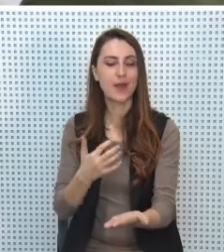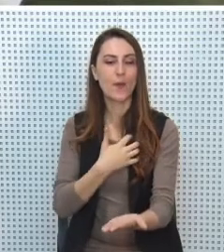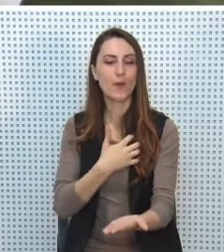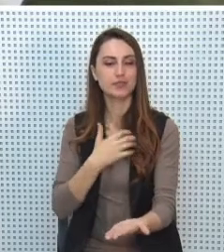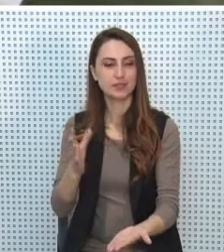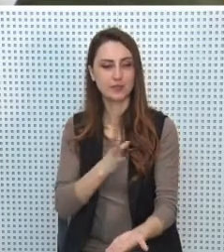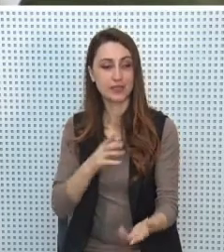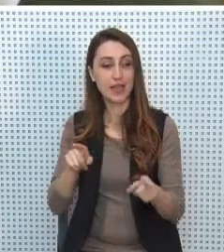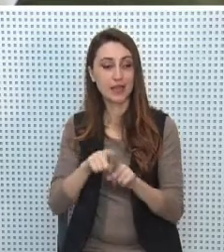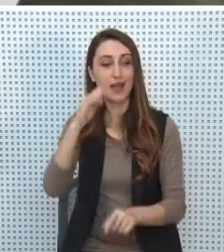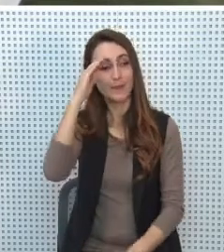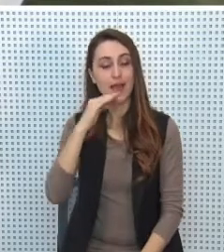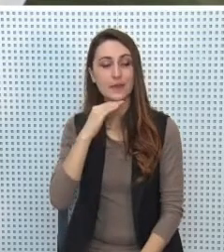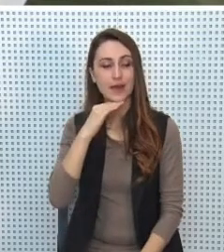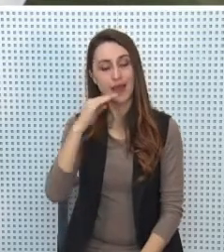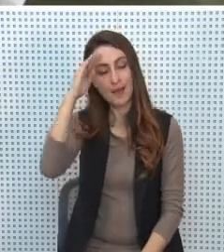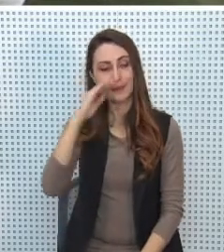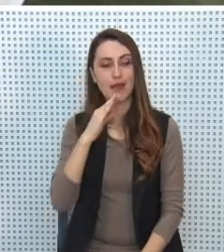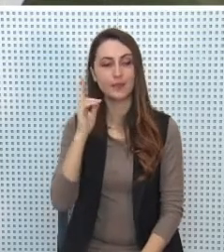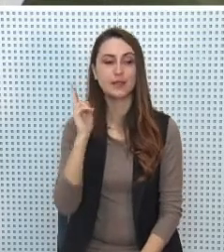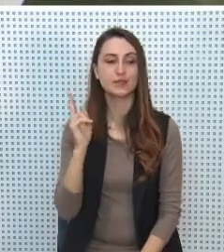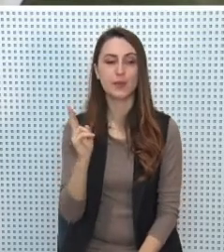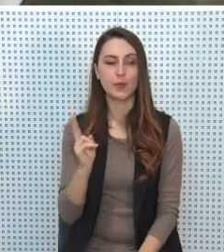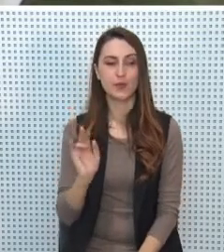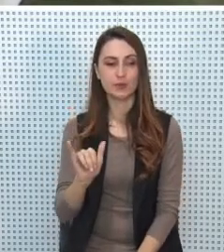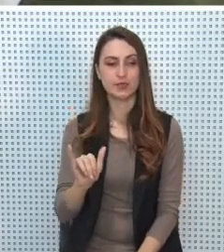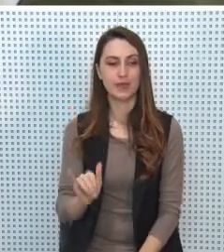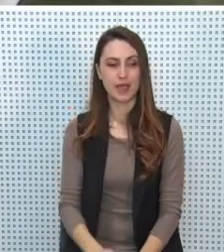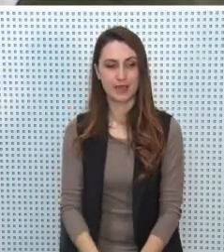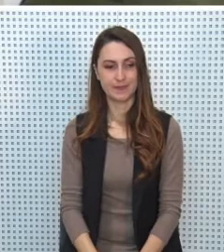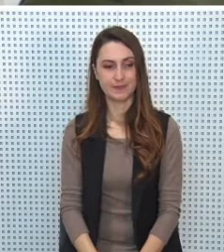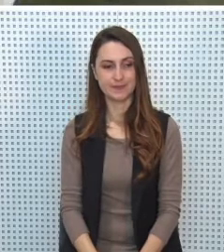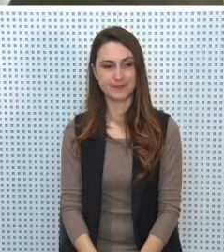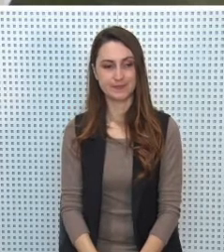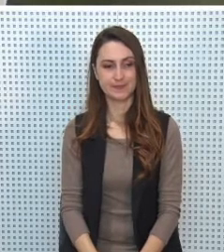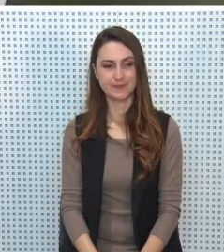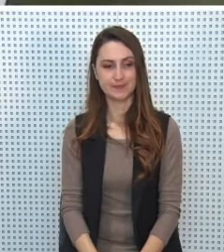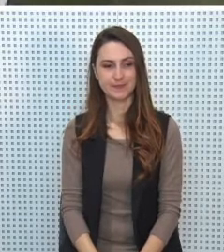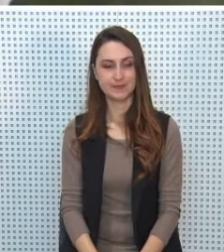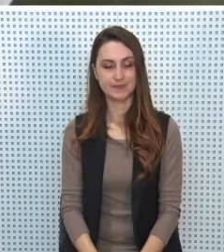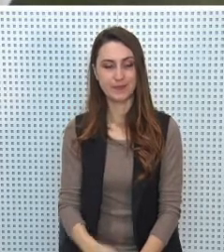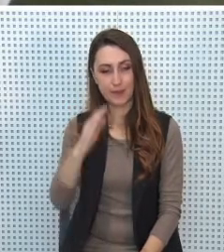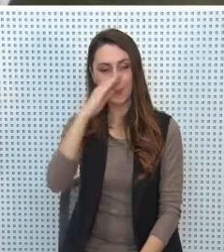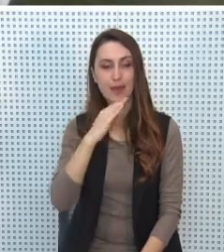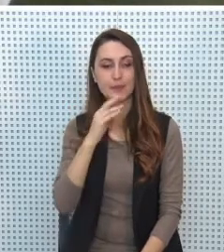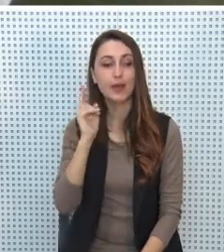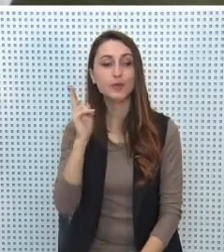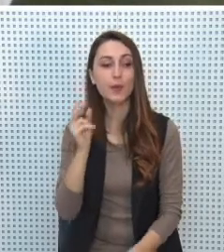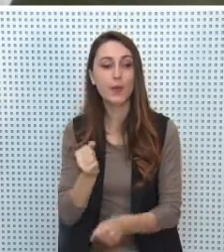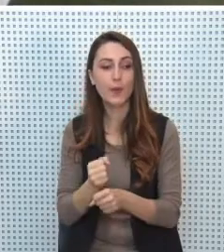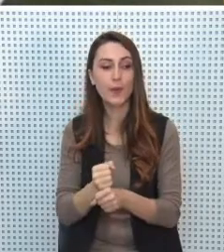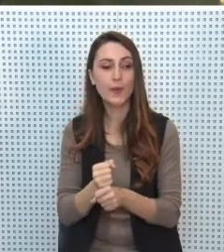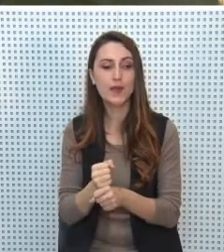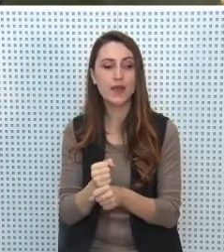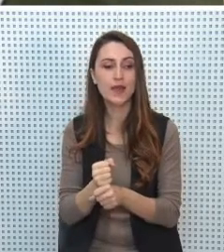папа? Папа. Как папа? Кто у тебя папа? Папа-тата. Помогать будешь. А кто папа? Да,